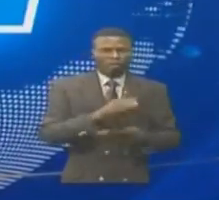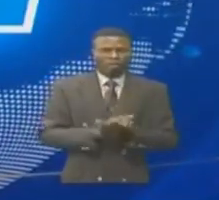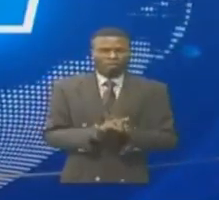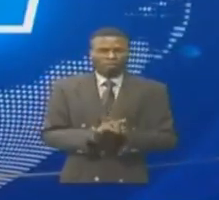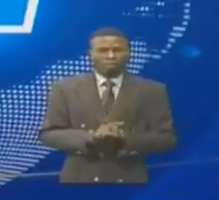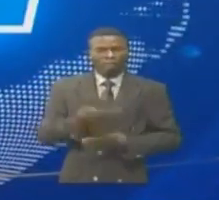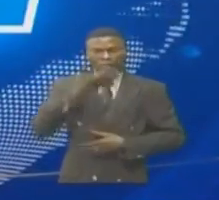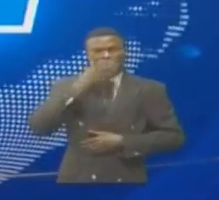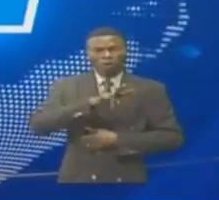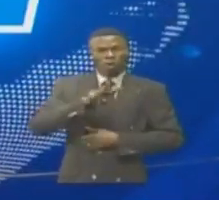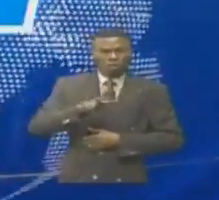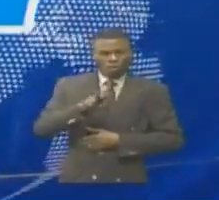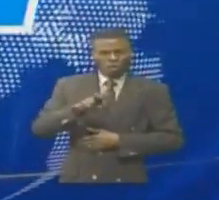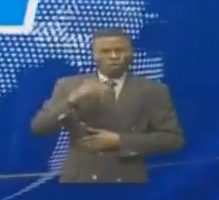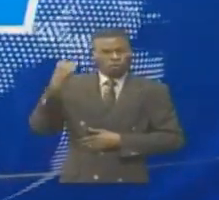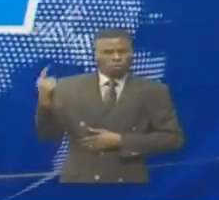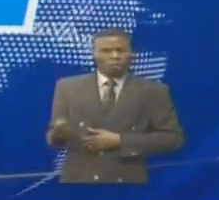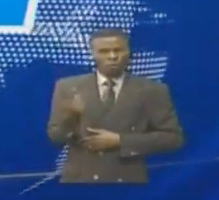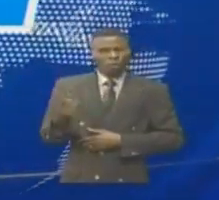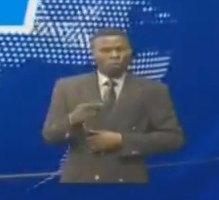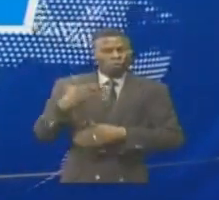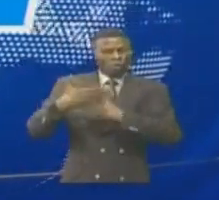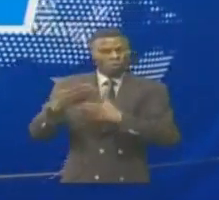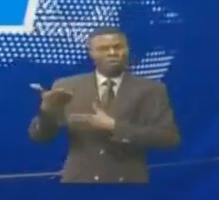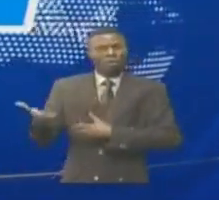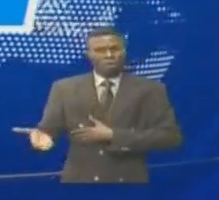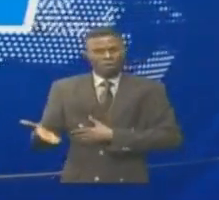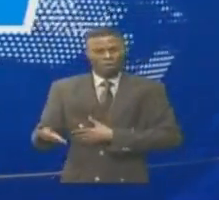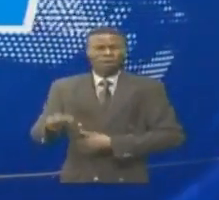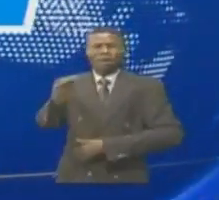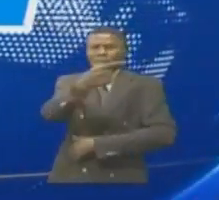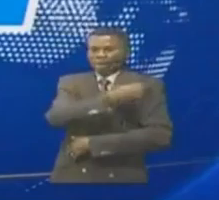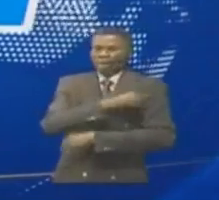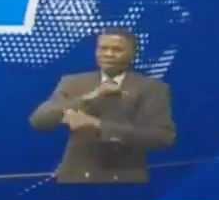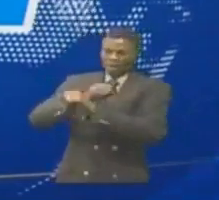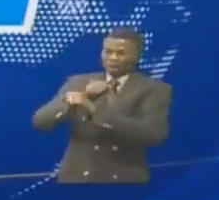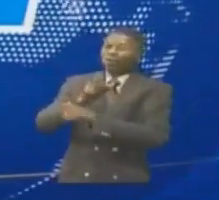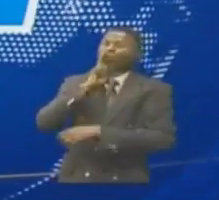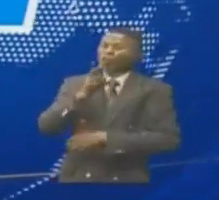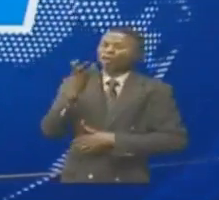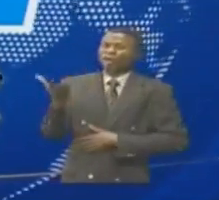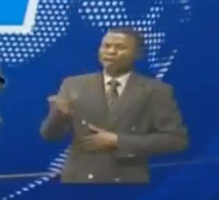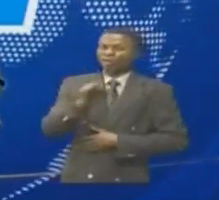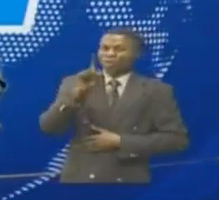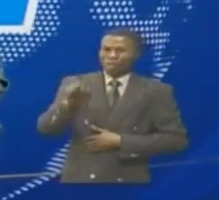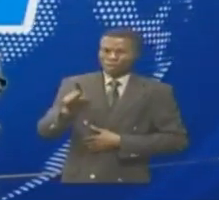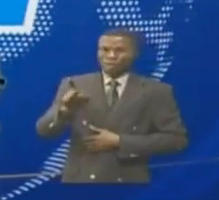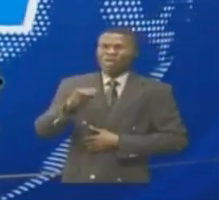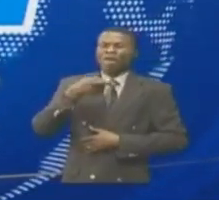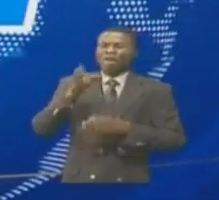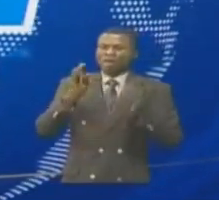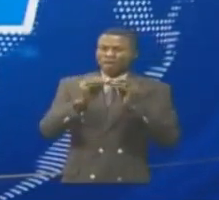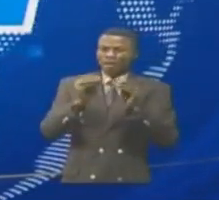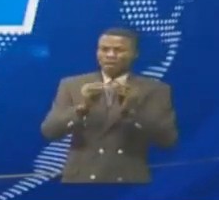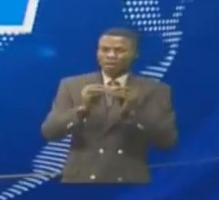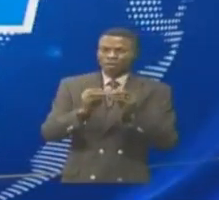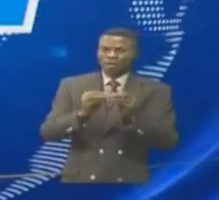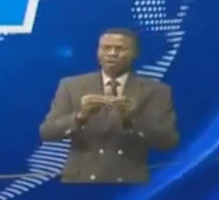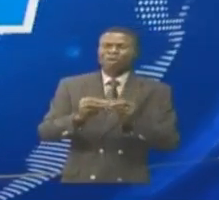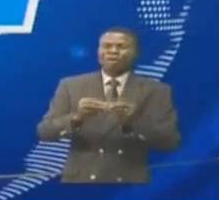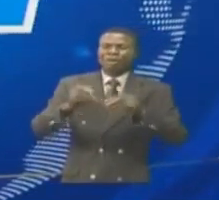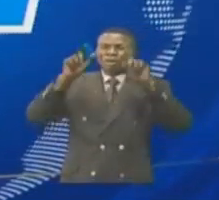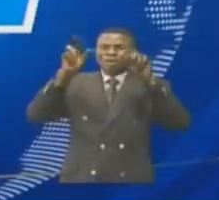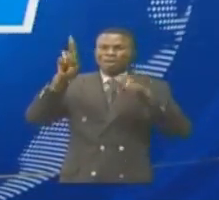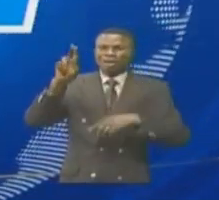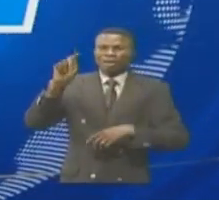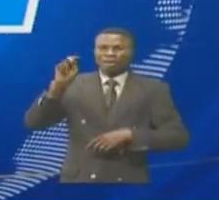COVID-19, toujours dans nos portes, le vaccin nous protège-t-il réellement? Un sujet abordé entre le personnel de la Radio-Télévision